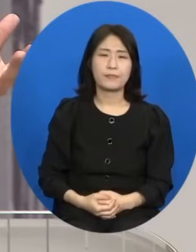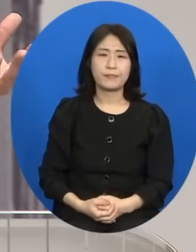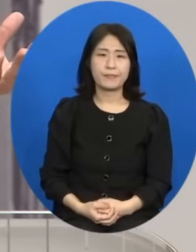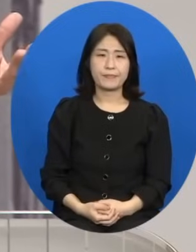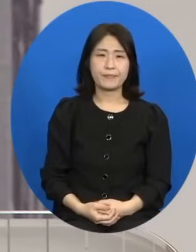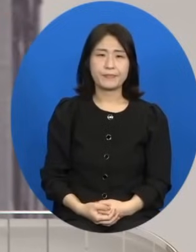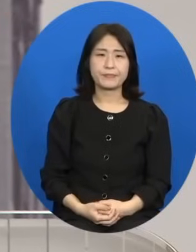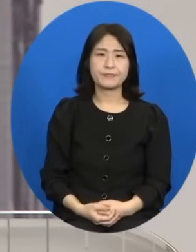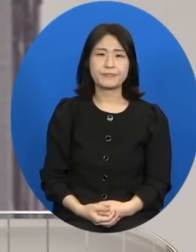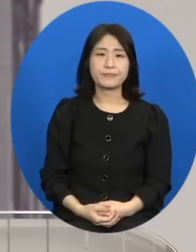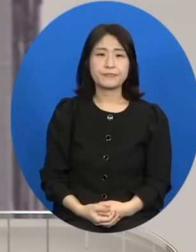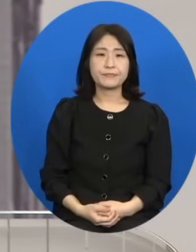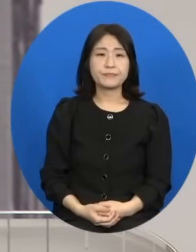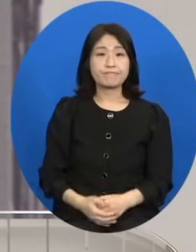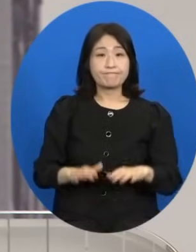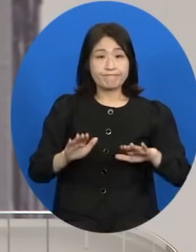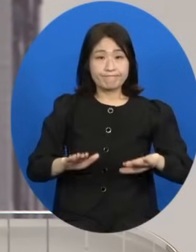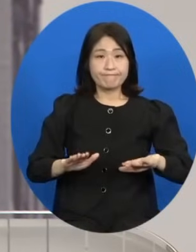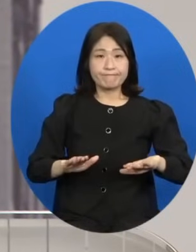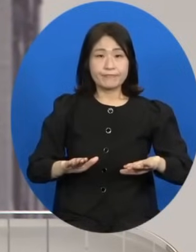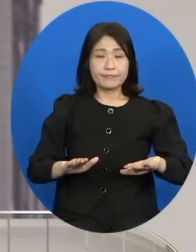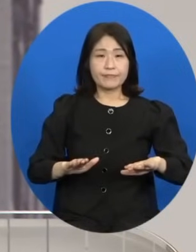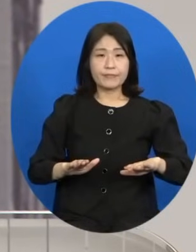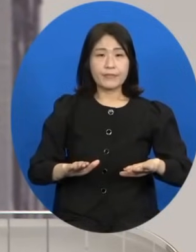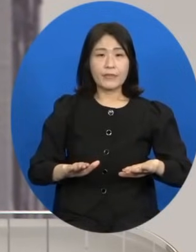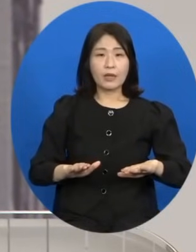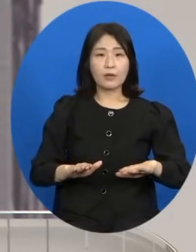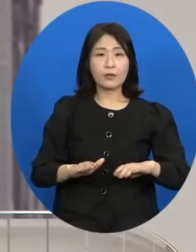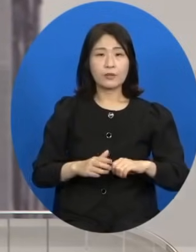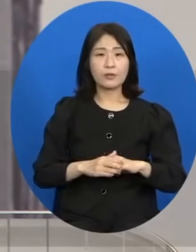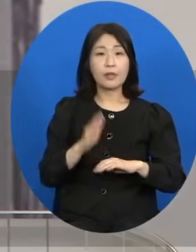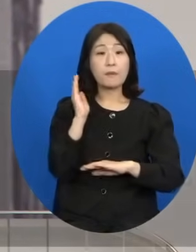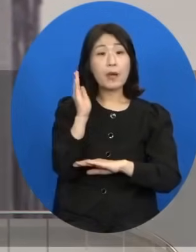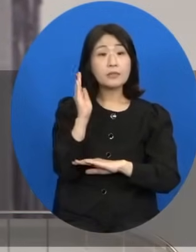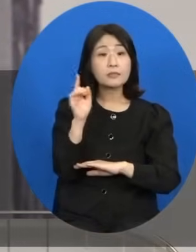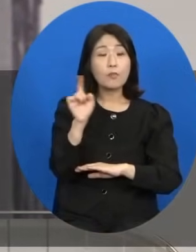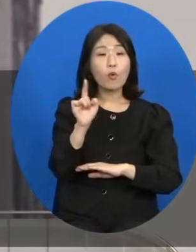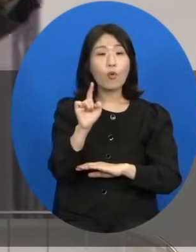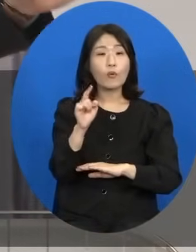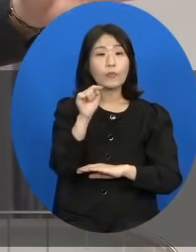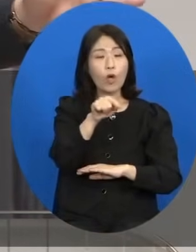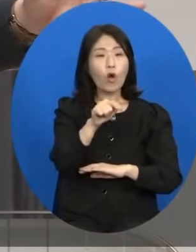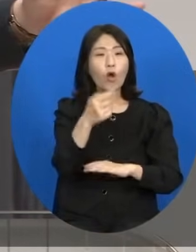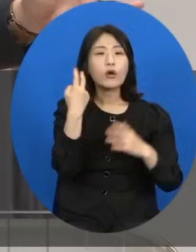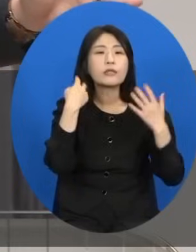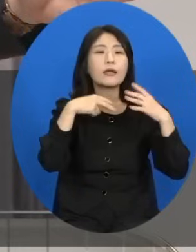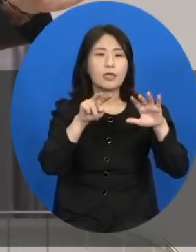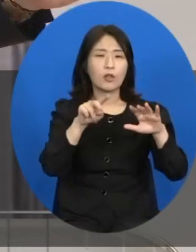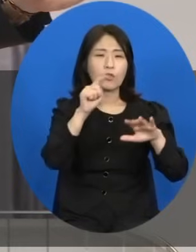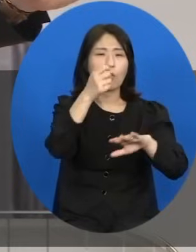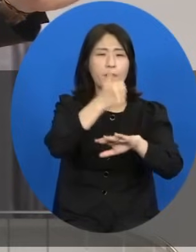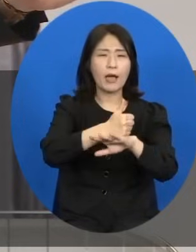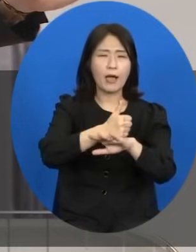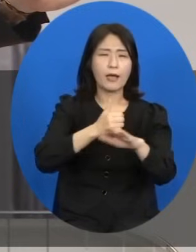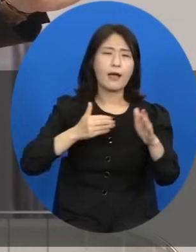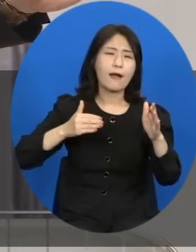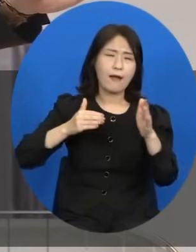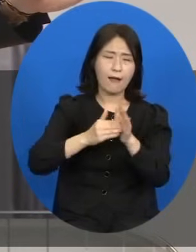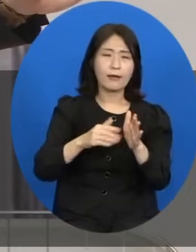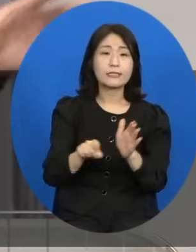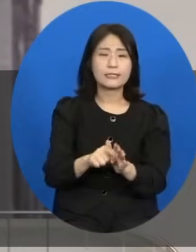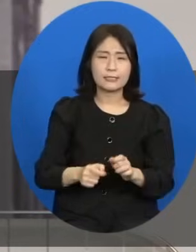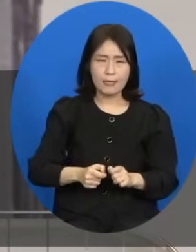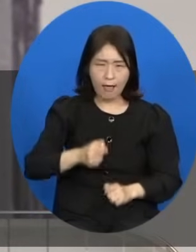있어 근데 오 절에도 다니 너는 끝까지 하여라 똑같은 얘기를 하고